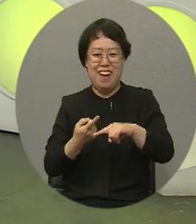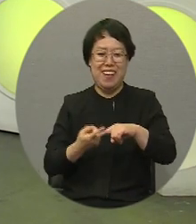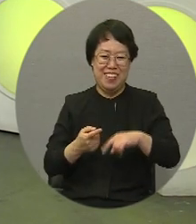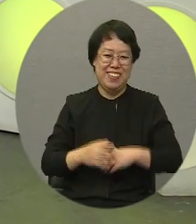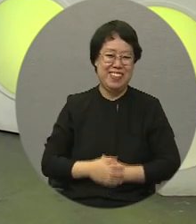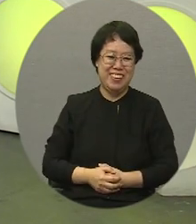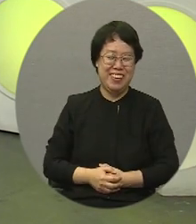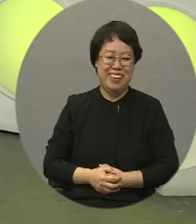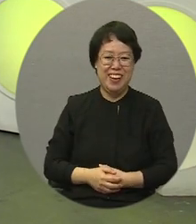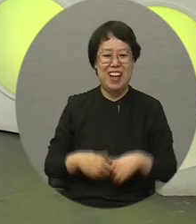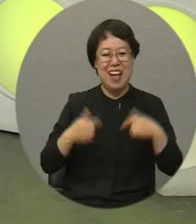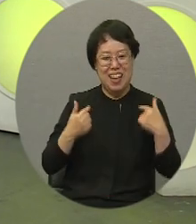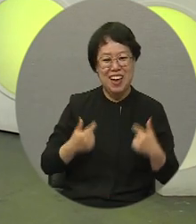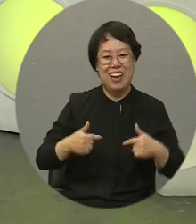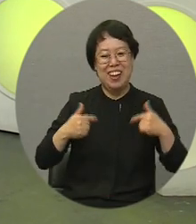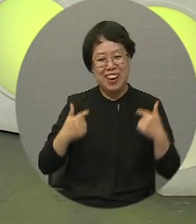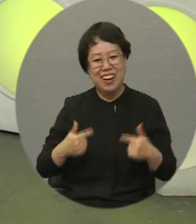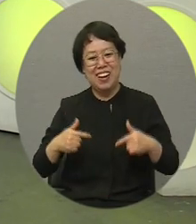언제나